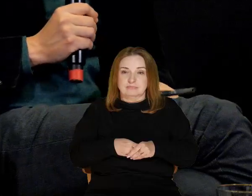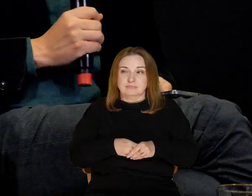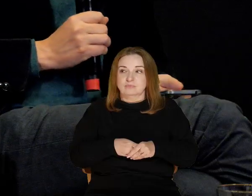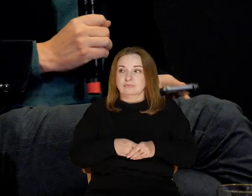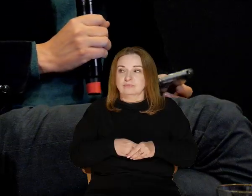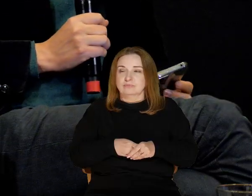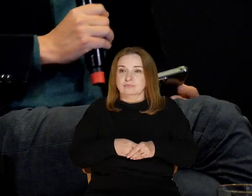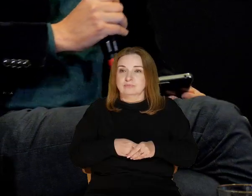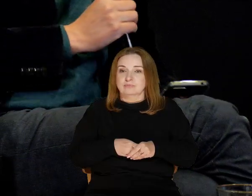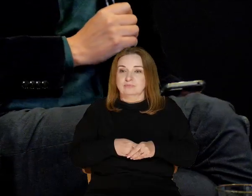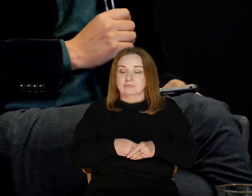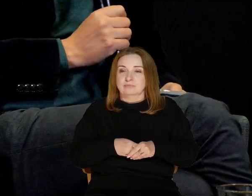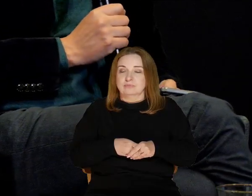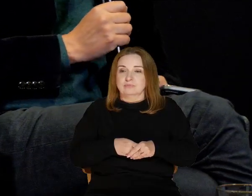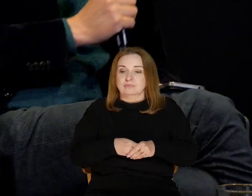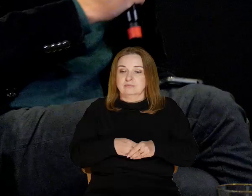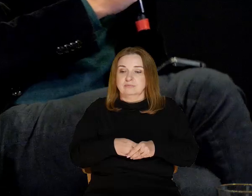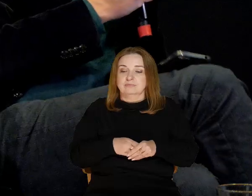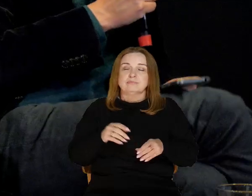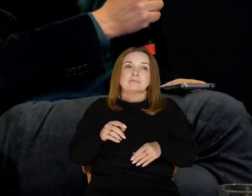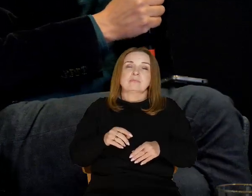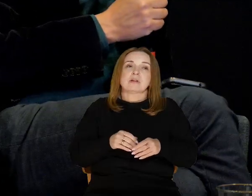Dobrze, to pierwsze pytanie.